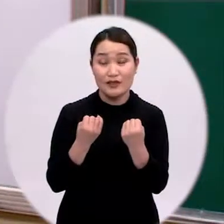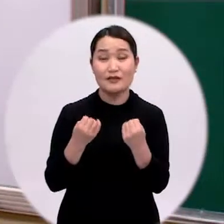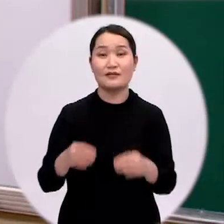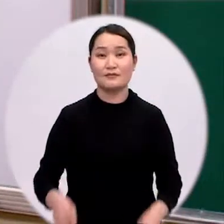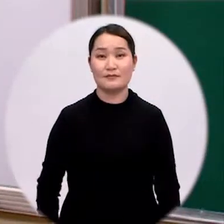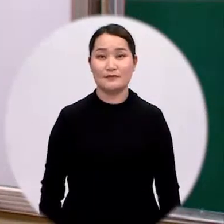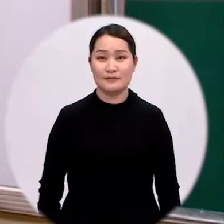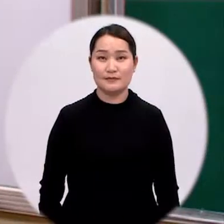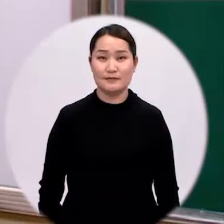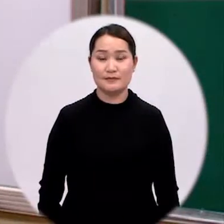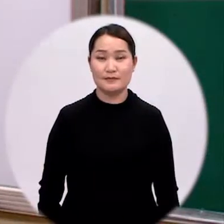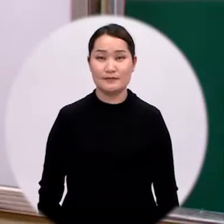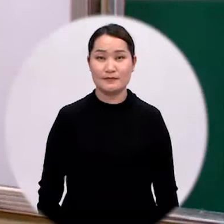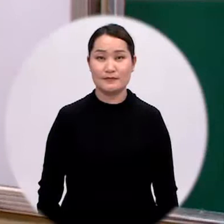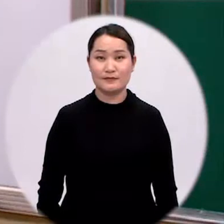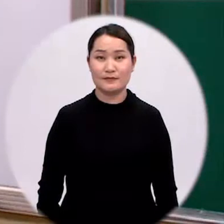болж байна?